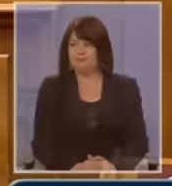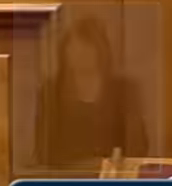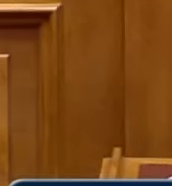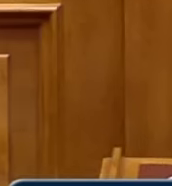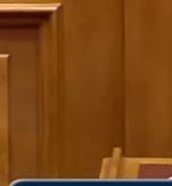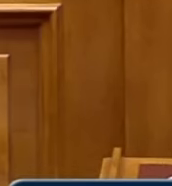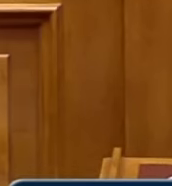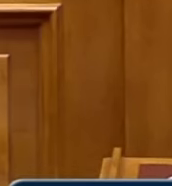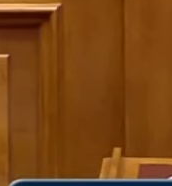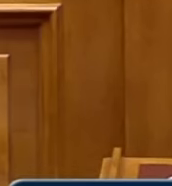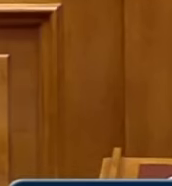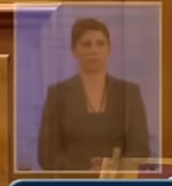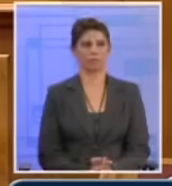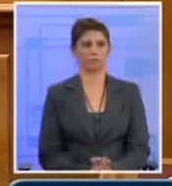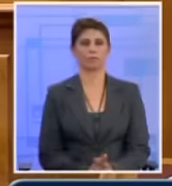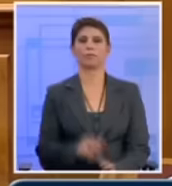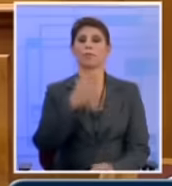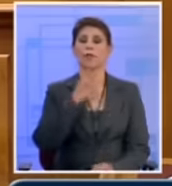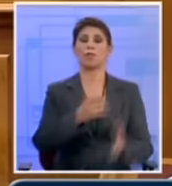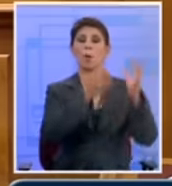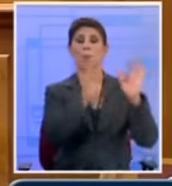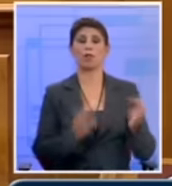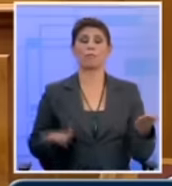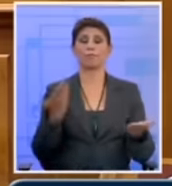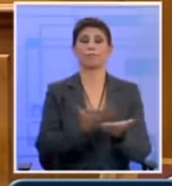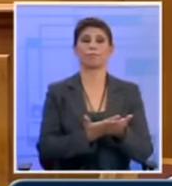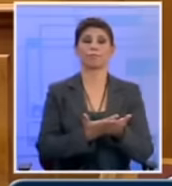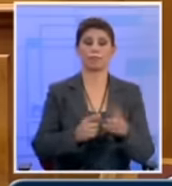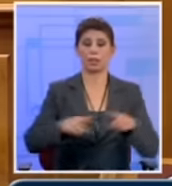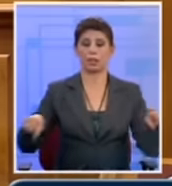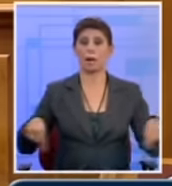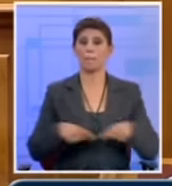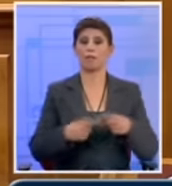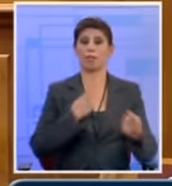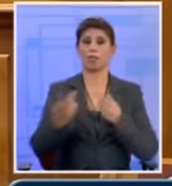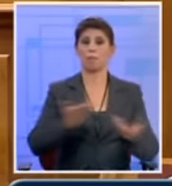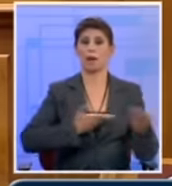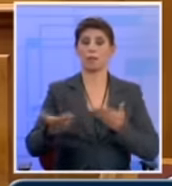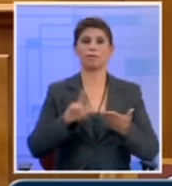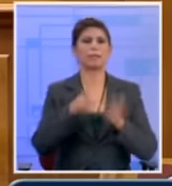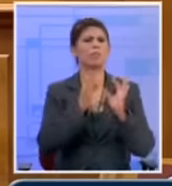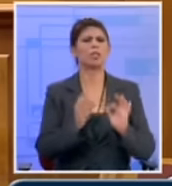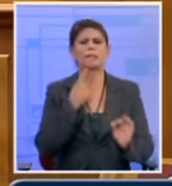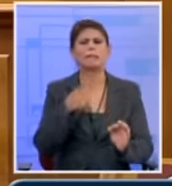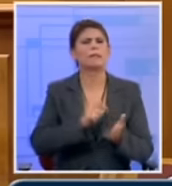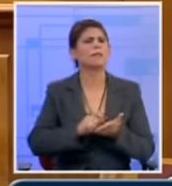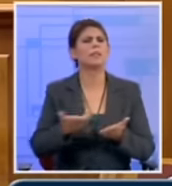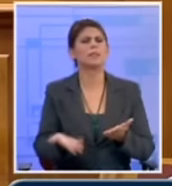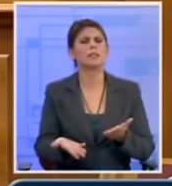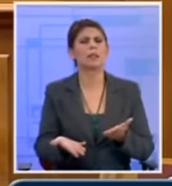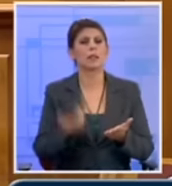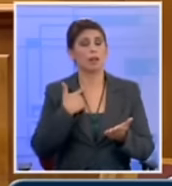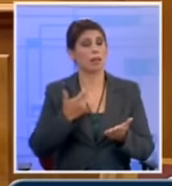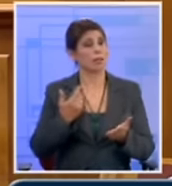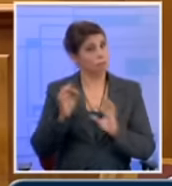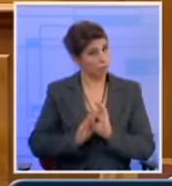Και γι' αυτό τα μοντέλα που καταθέσαμε στο τραπέζι διαπραγμάτευσης είναι μοντέλα που προβλέπουν την αύξηση